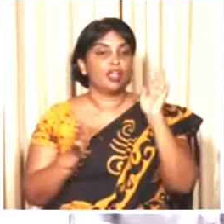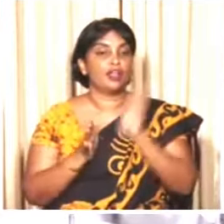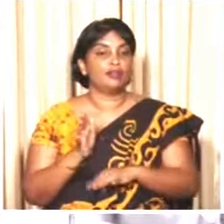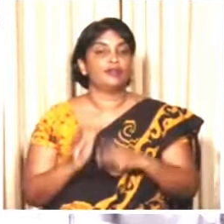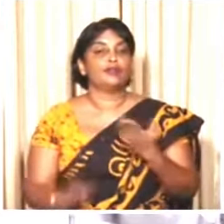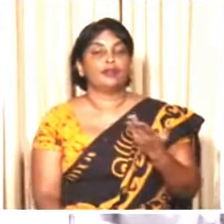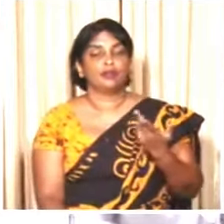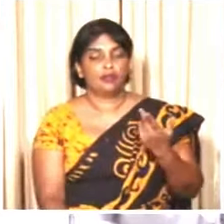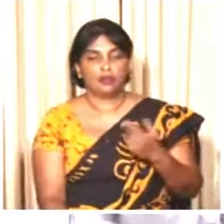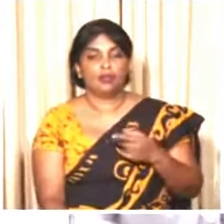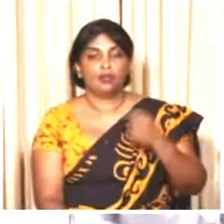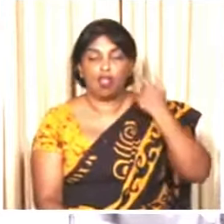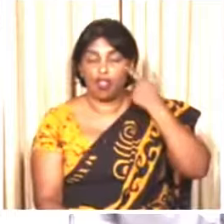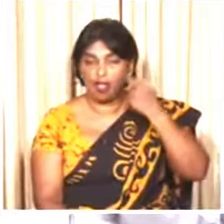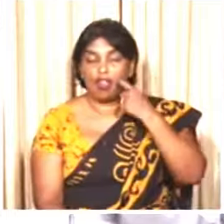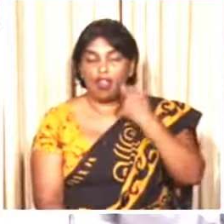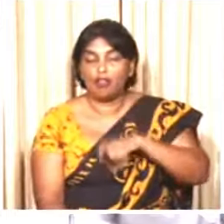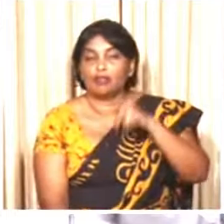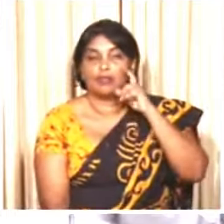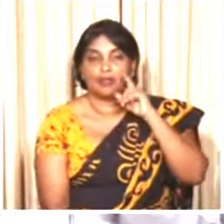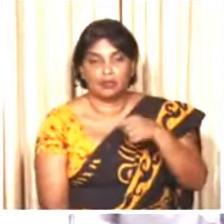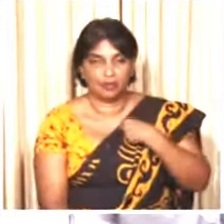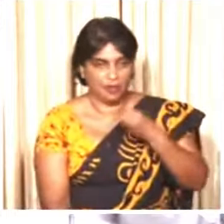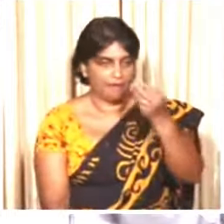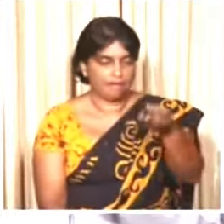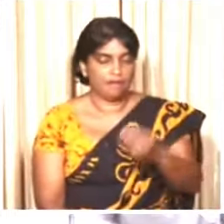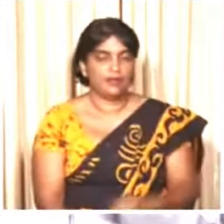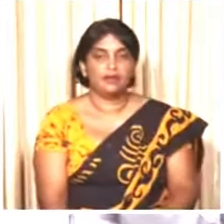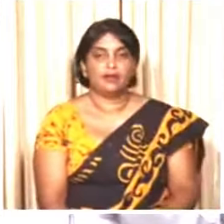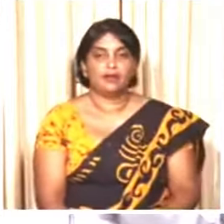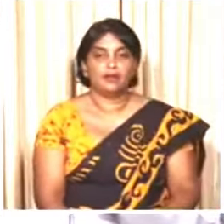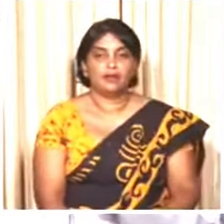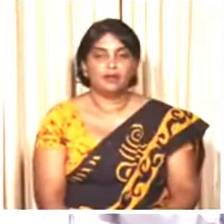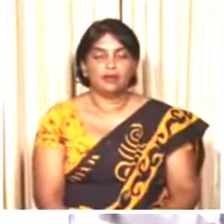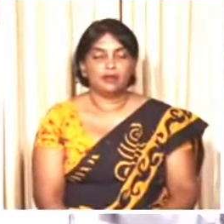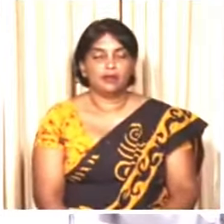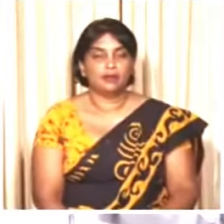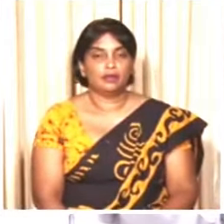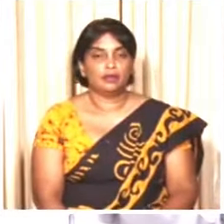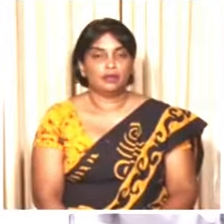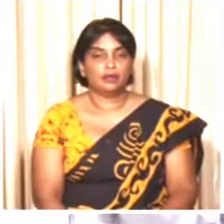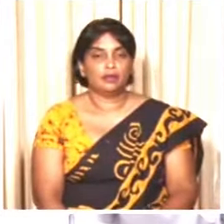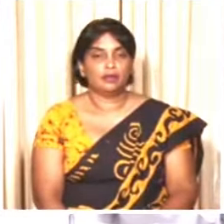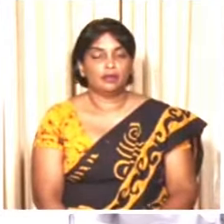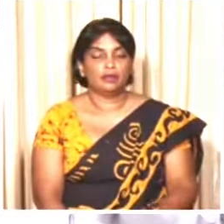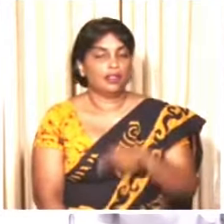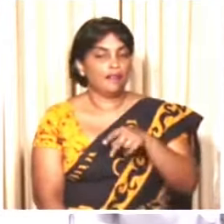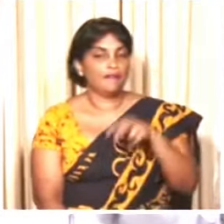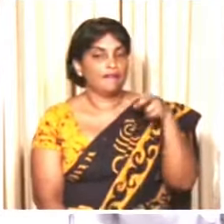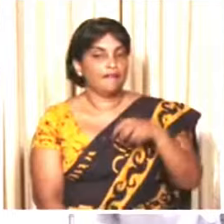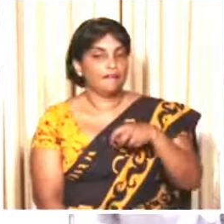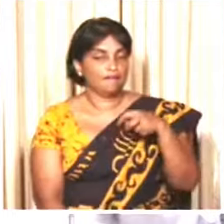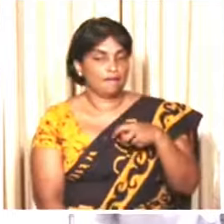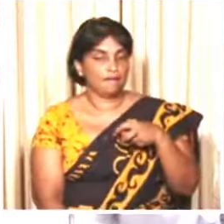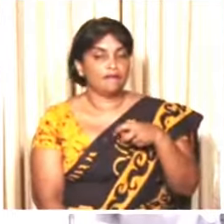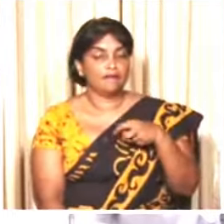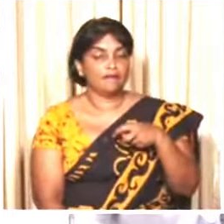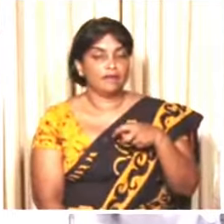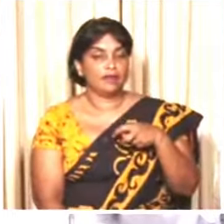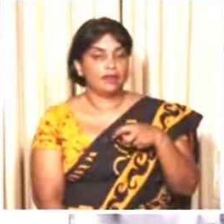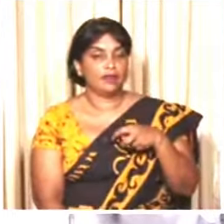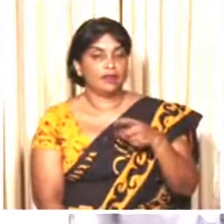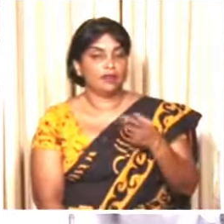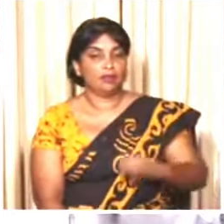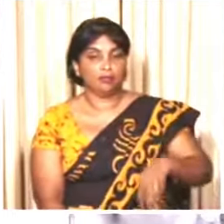මේක ඔබතුමා නීතිඥවරයෙක් මේක බලන්න I can give it to you මේ වීසා ගාස්තු වැඩි